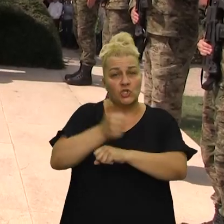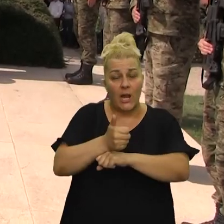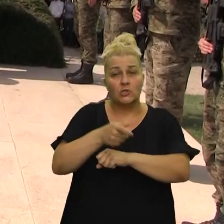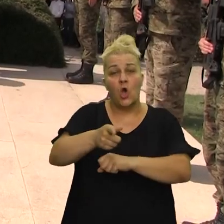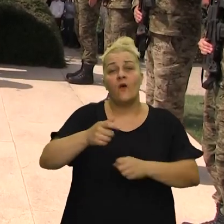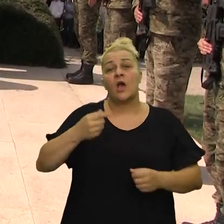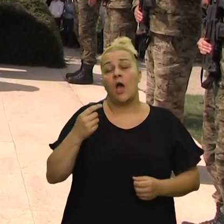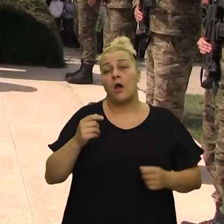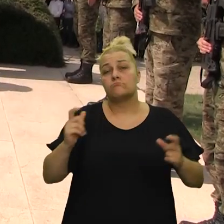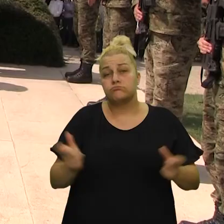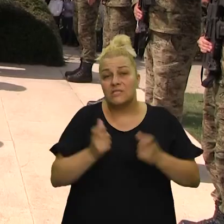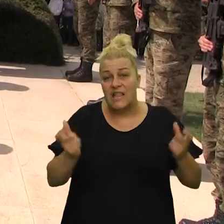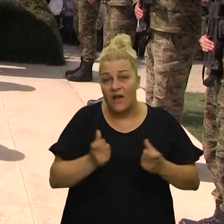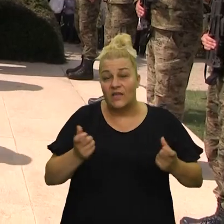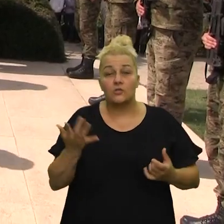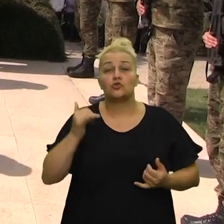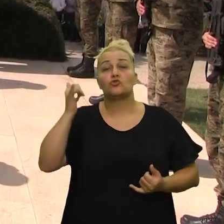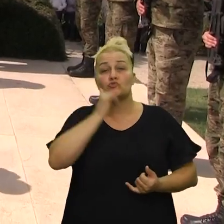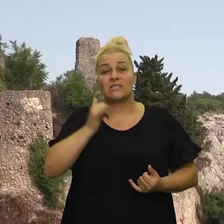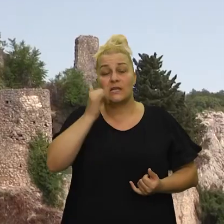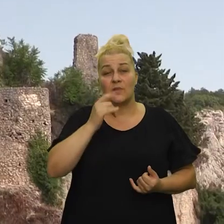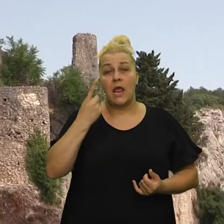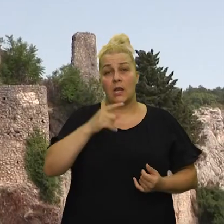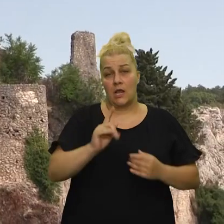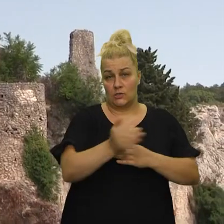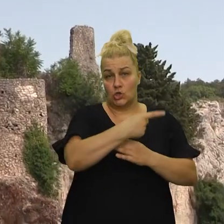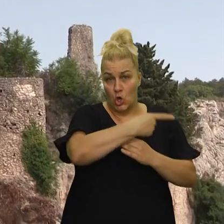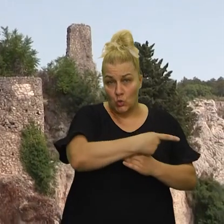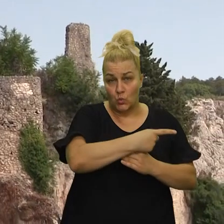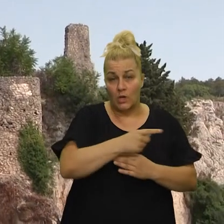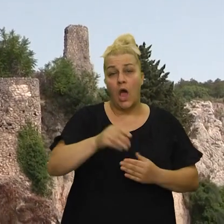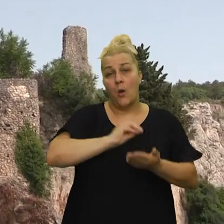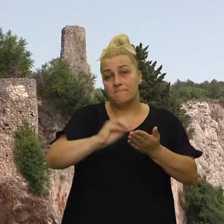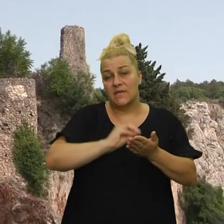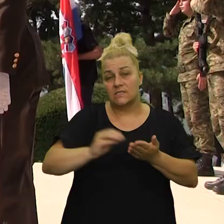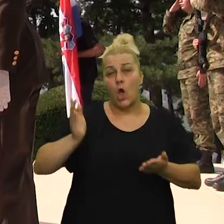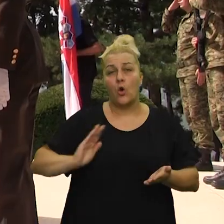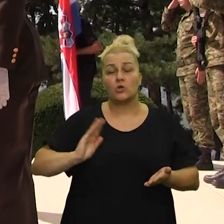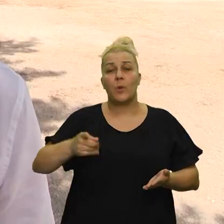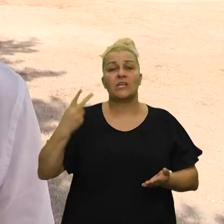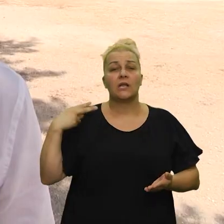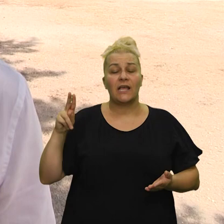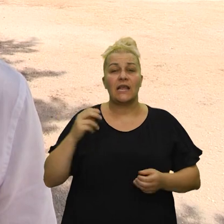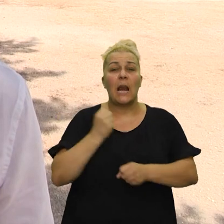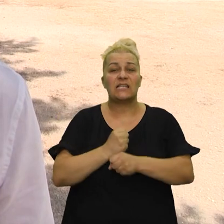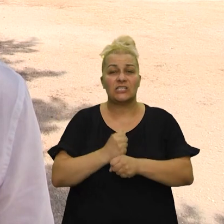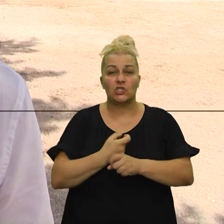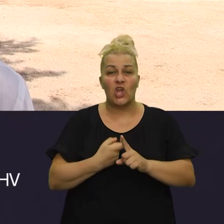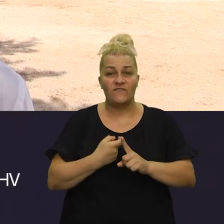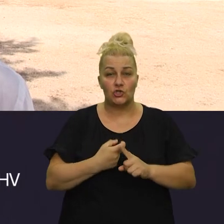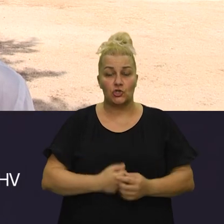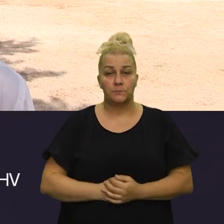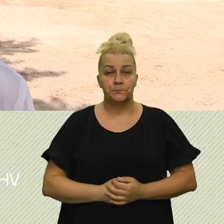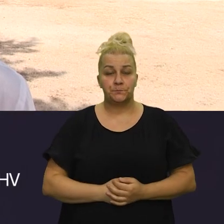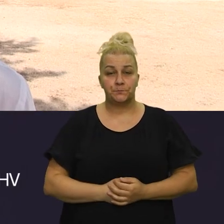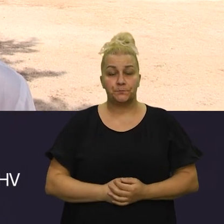brigade Slavljenice, čiji je ratni put s njima na jugu domovine ispisivao i umirovljeni general bojnik Damir Krstičević. Znamo da je